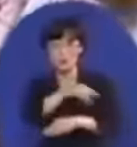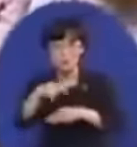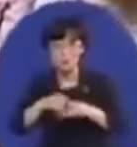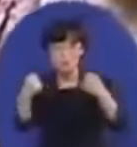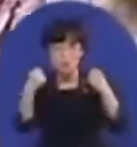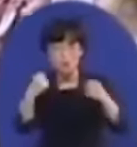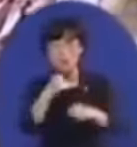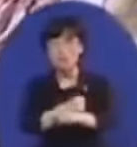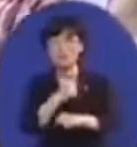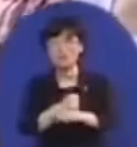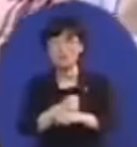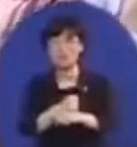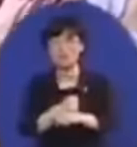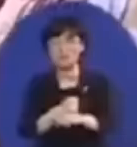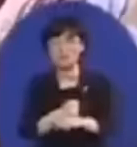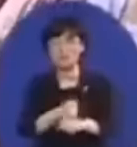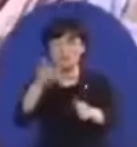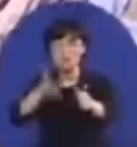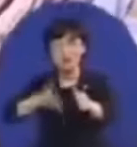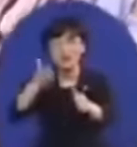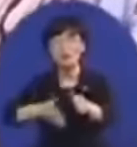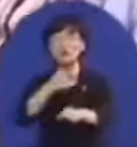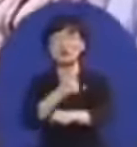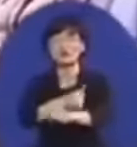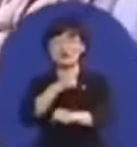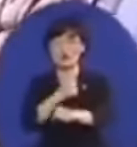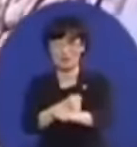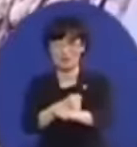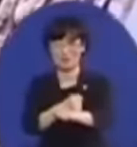강건하기를 내가 간구하노라.